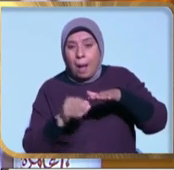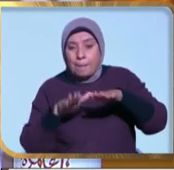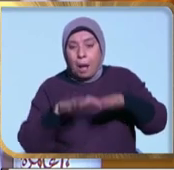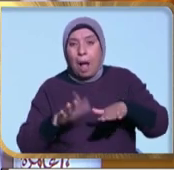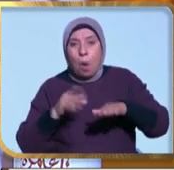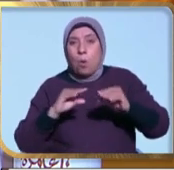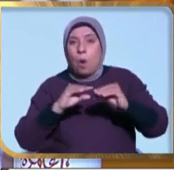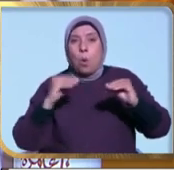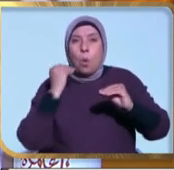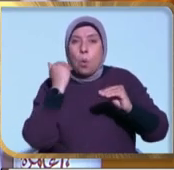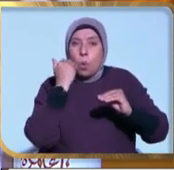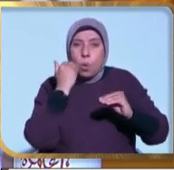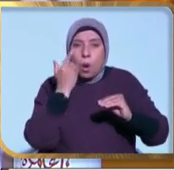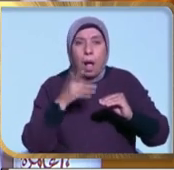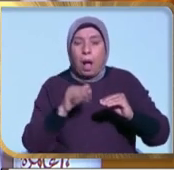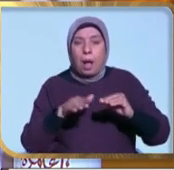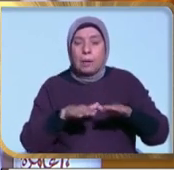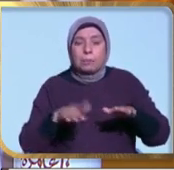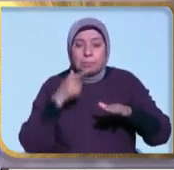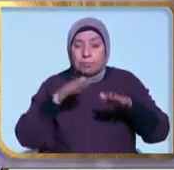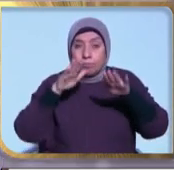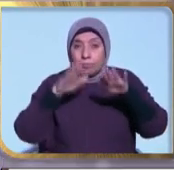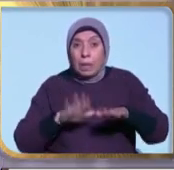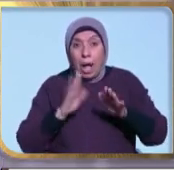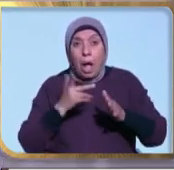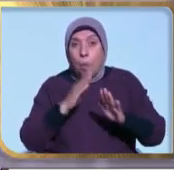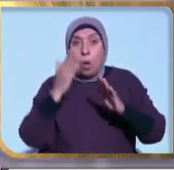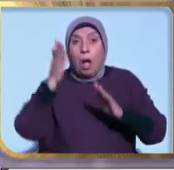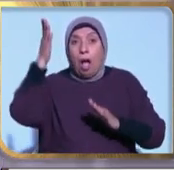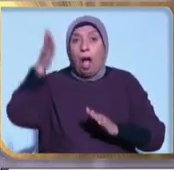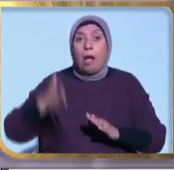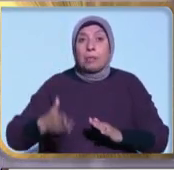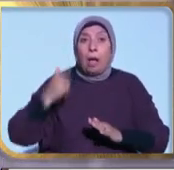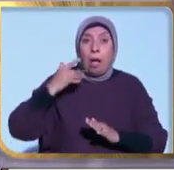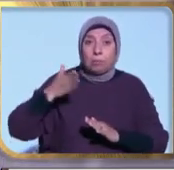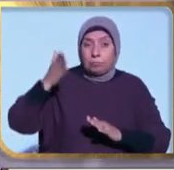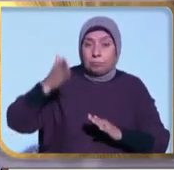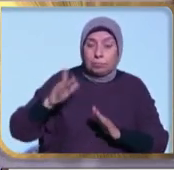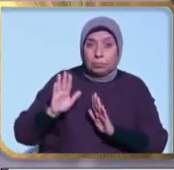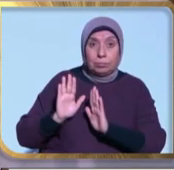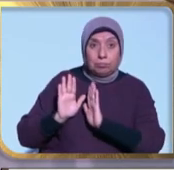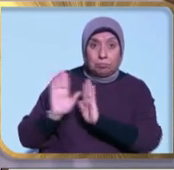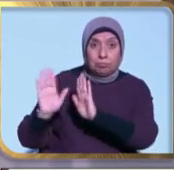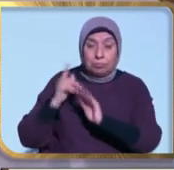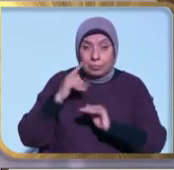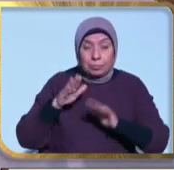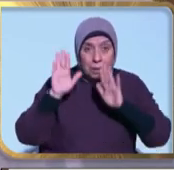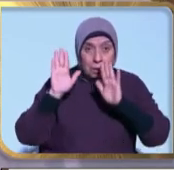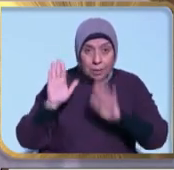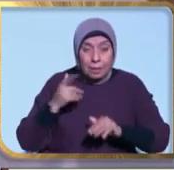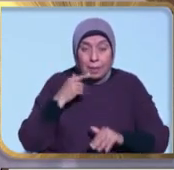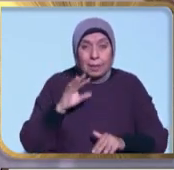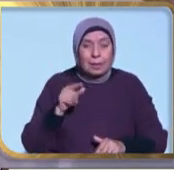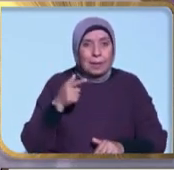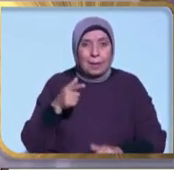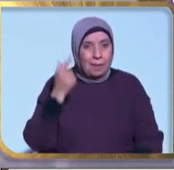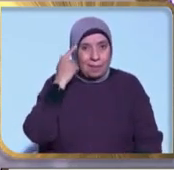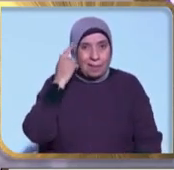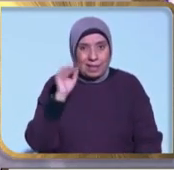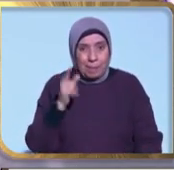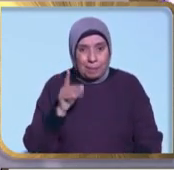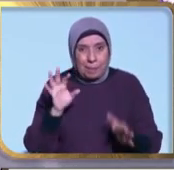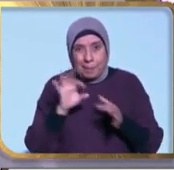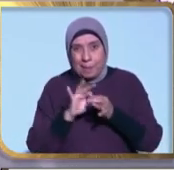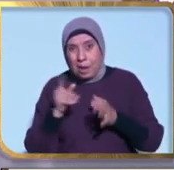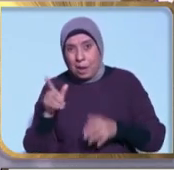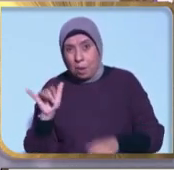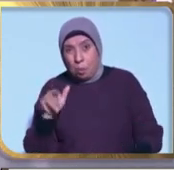الارض الطاهره على اي ليس عشان يعني ليس علوق شيء به لكن عشان